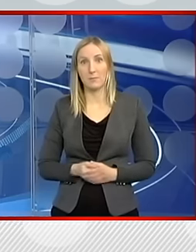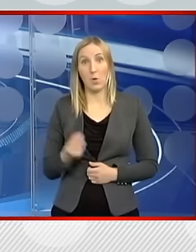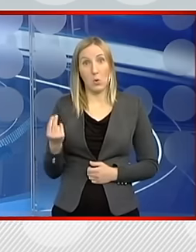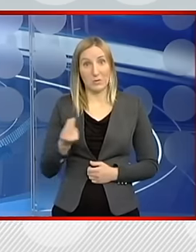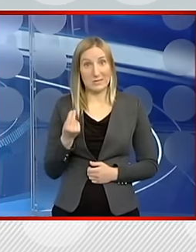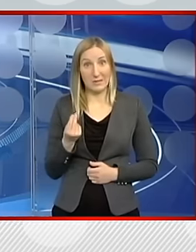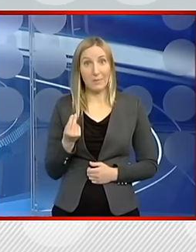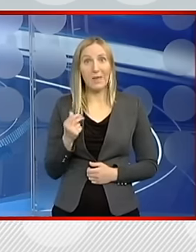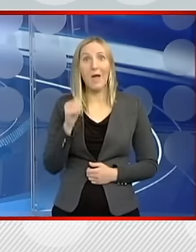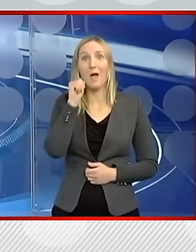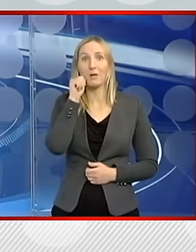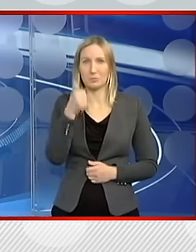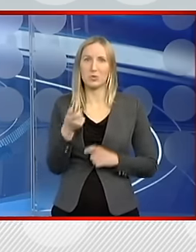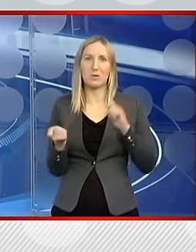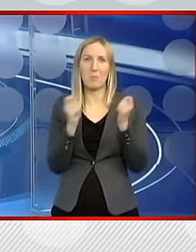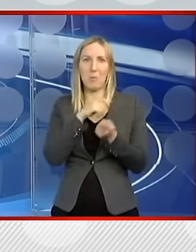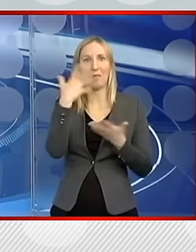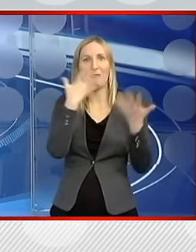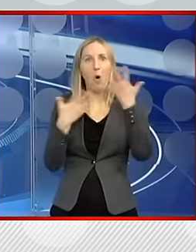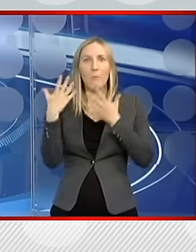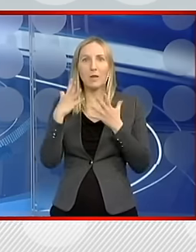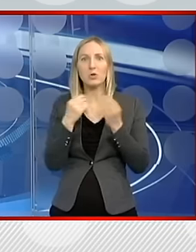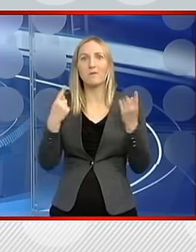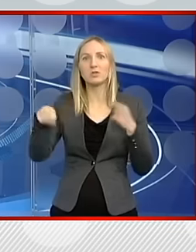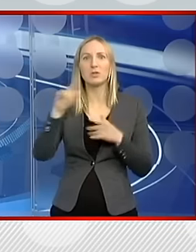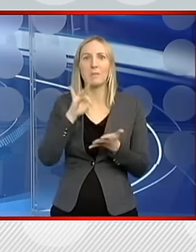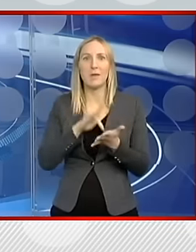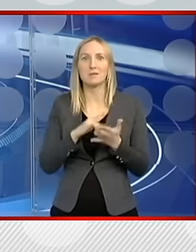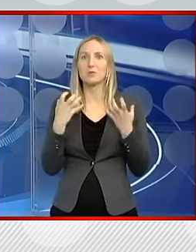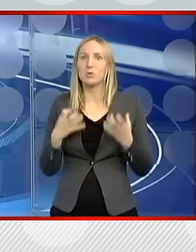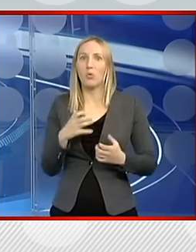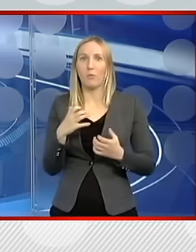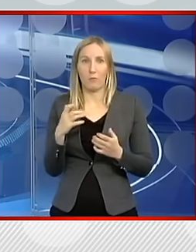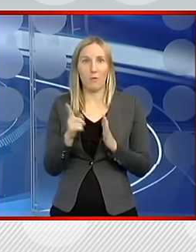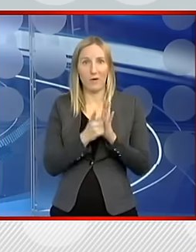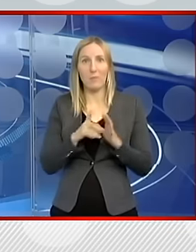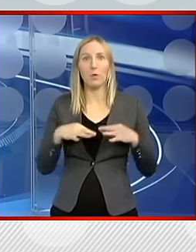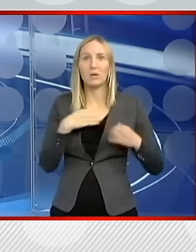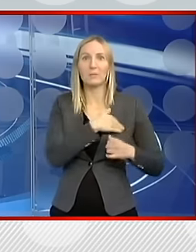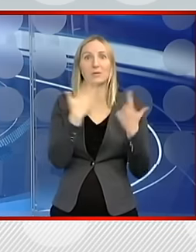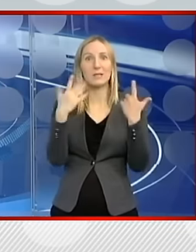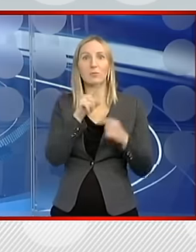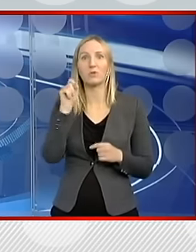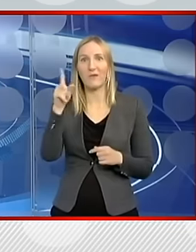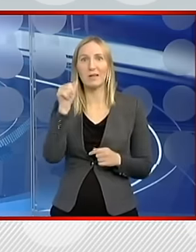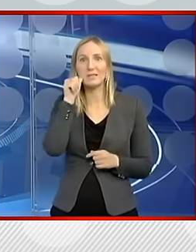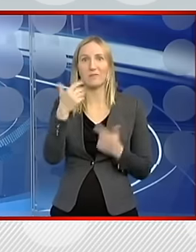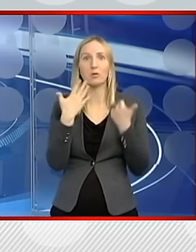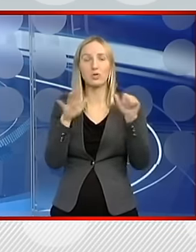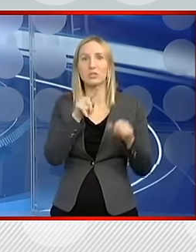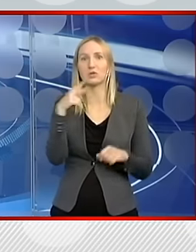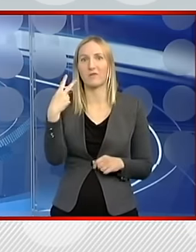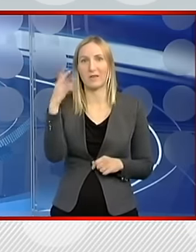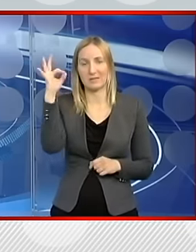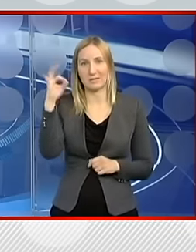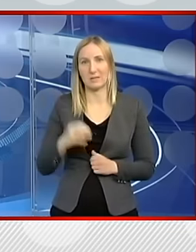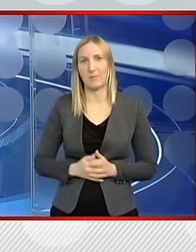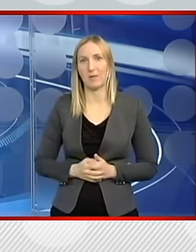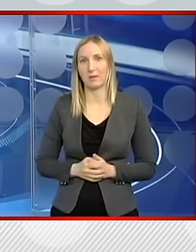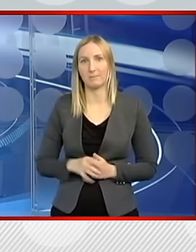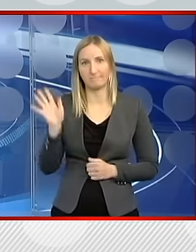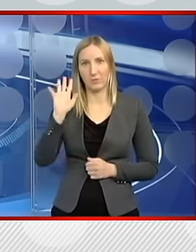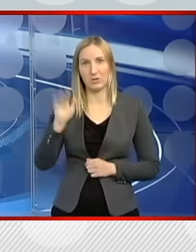U Srbiji sutra promenljivo oblačno i u većini krajeva suvo vreme. Jutarnja temperatura od 7 do 12, dnevna od 16 do 20 stepeni.